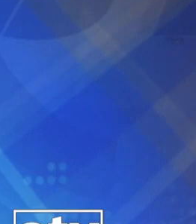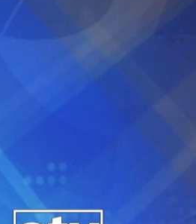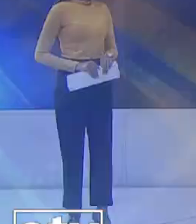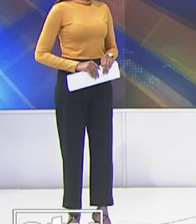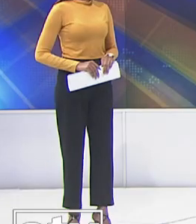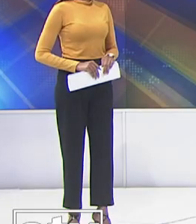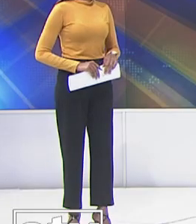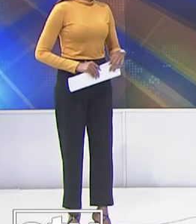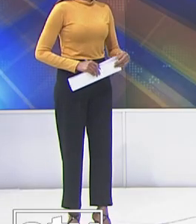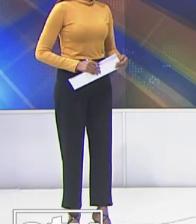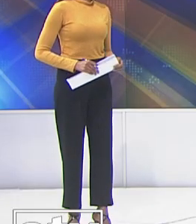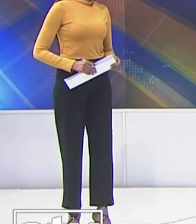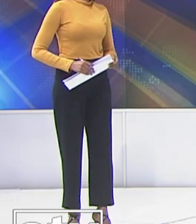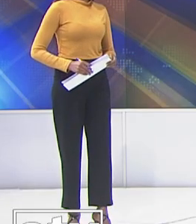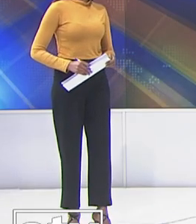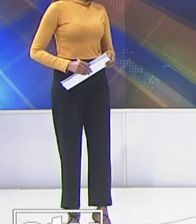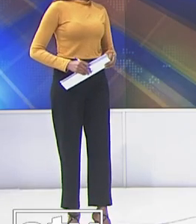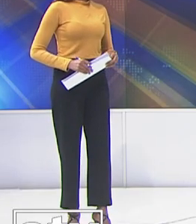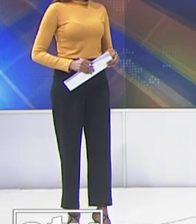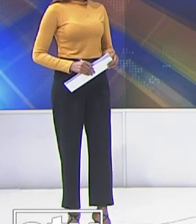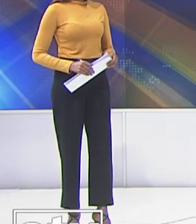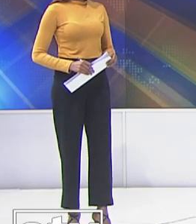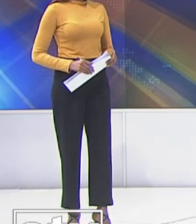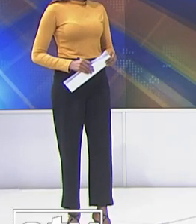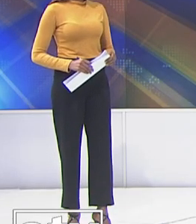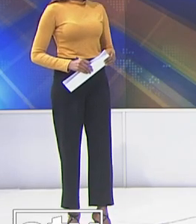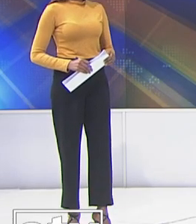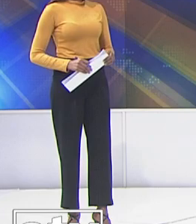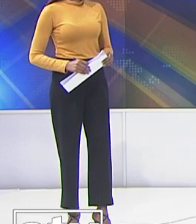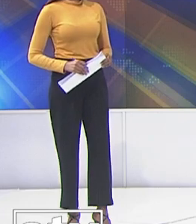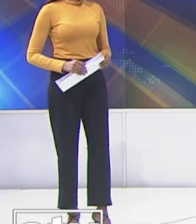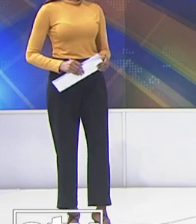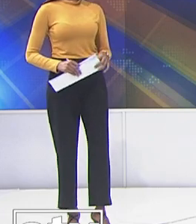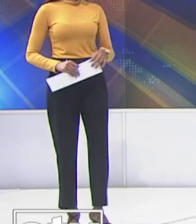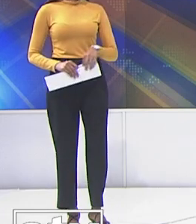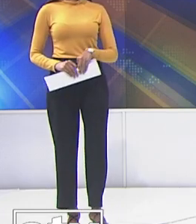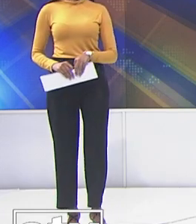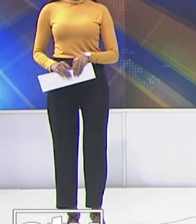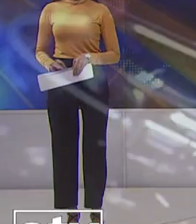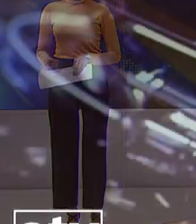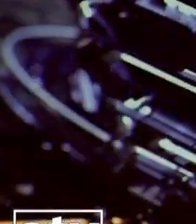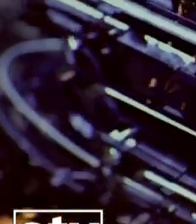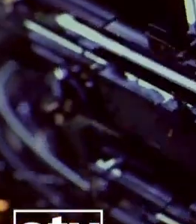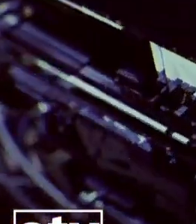ተጠብቀናለች። እንደምን አመሸሽ? ይመስገን። እንዴት አመሸሽ? ሁሉ መልካም። መልካም አየሩ ለቀያል። አመሰግናለሁ።